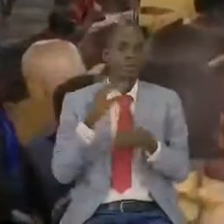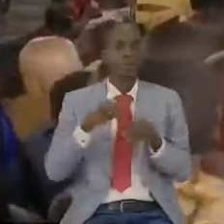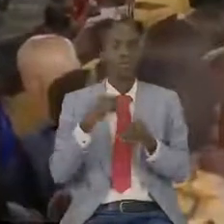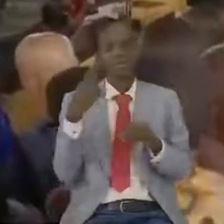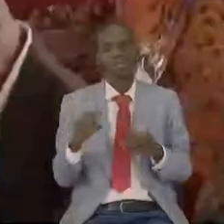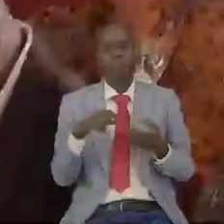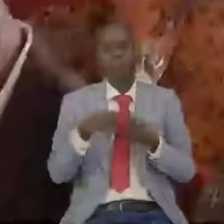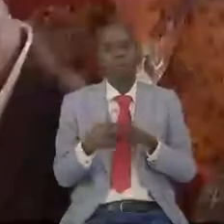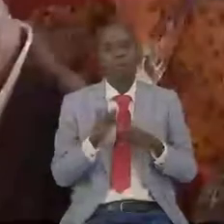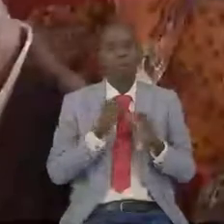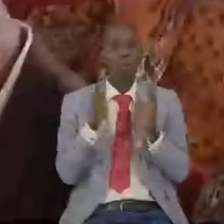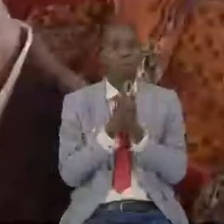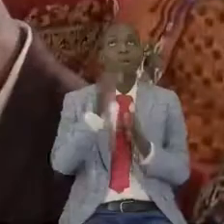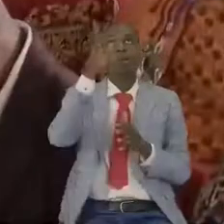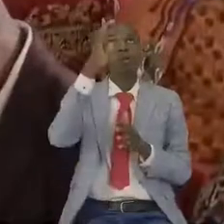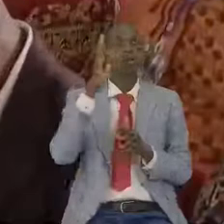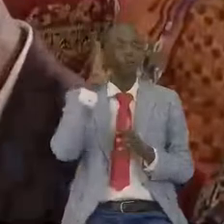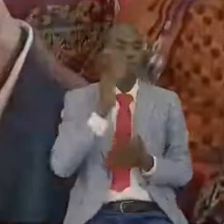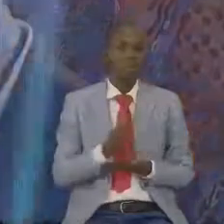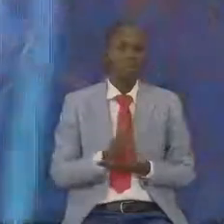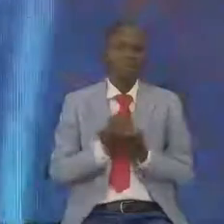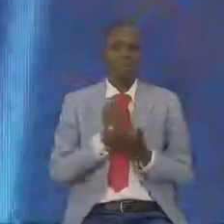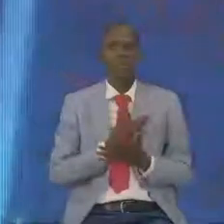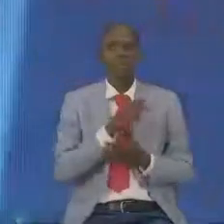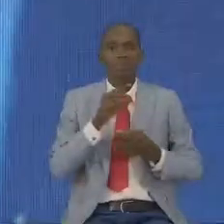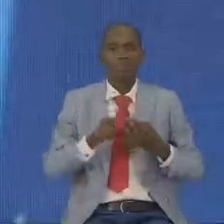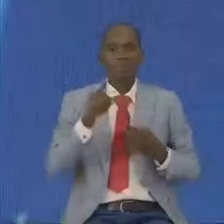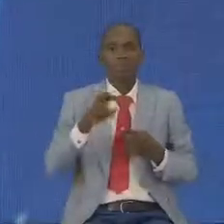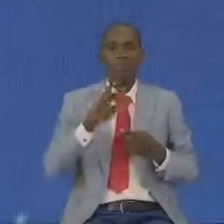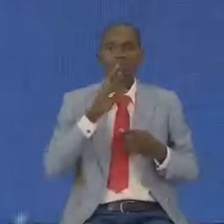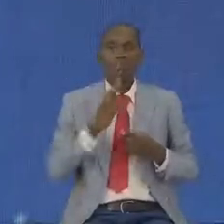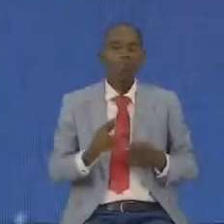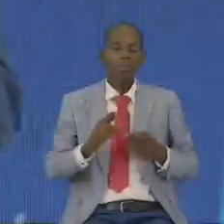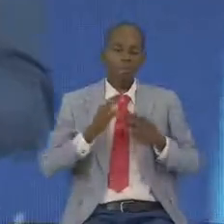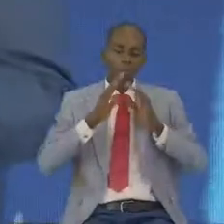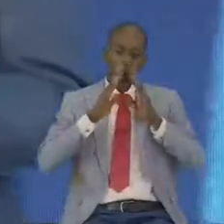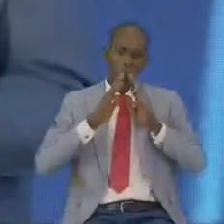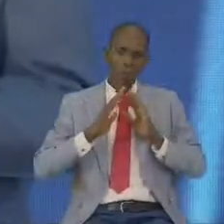aide. Vous savez, quand vous êtes tranquille